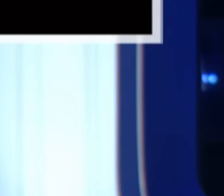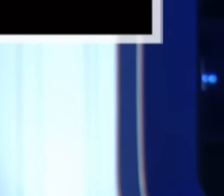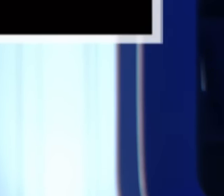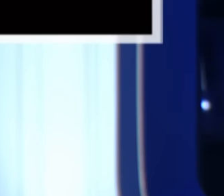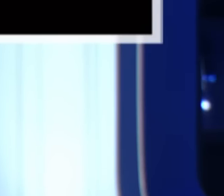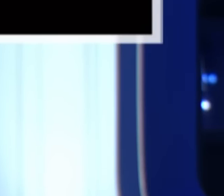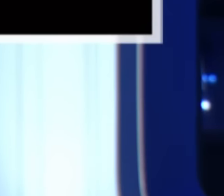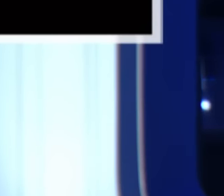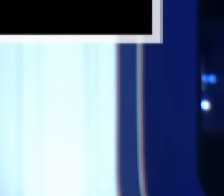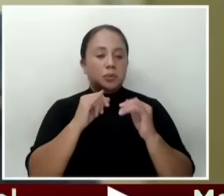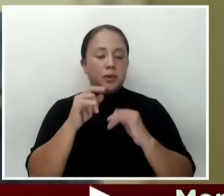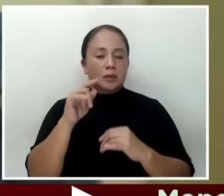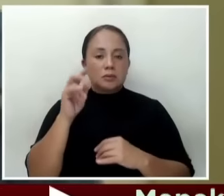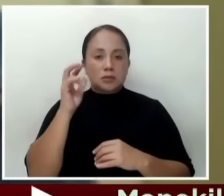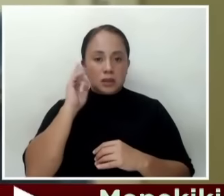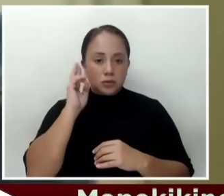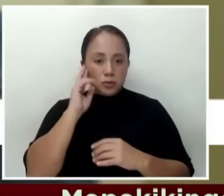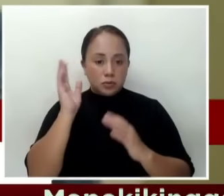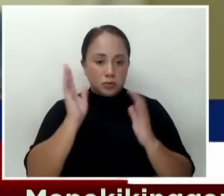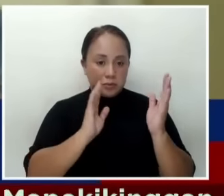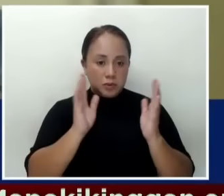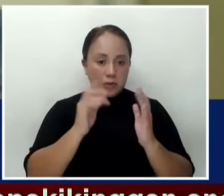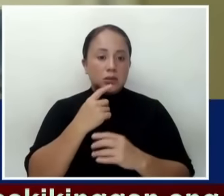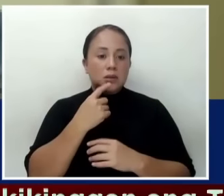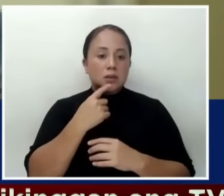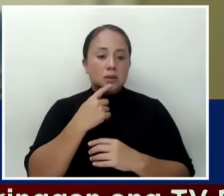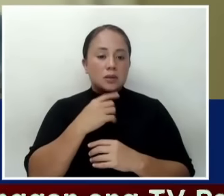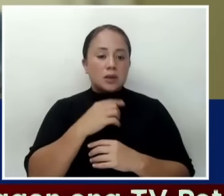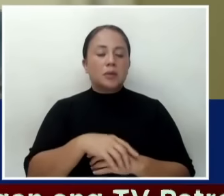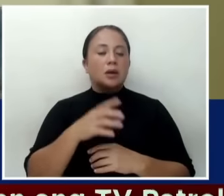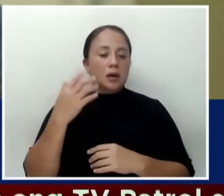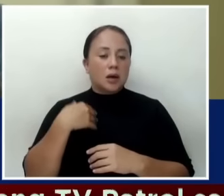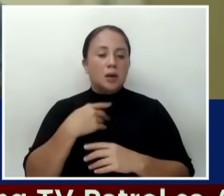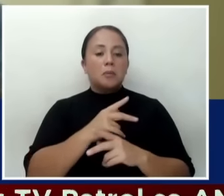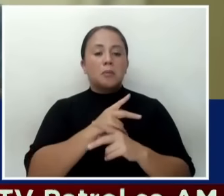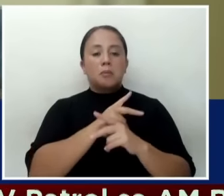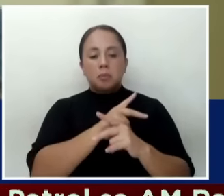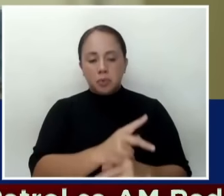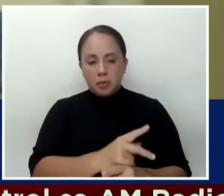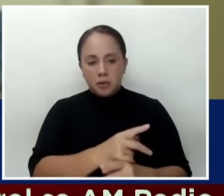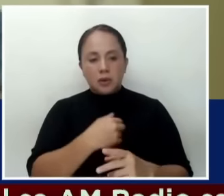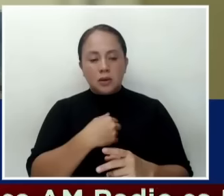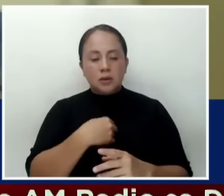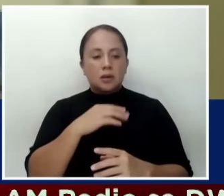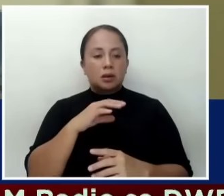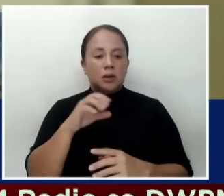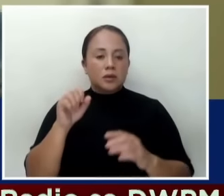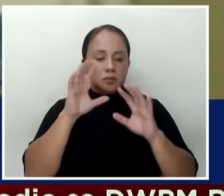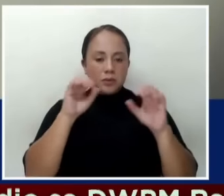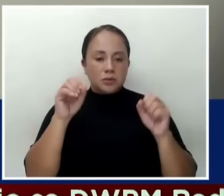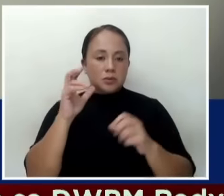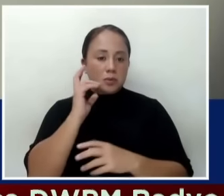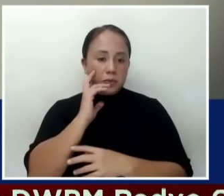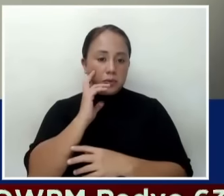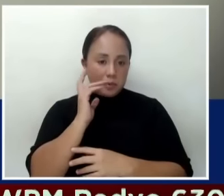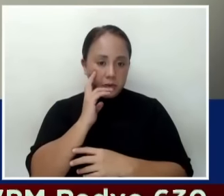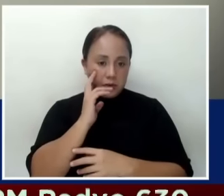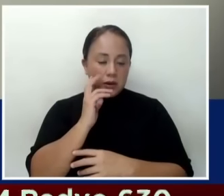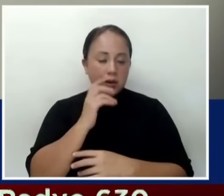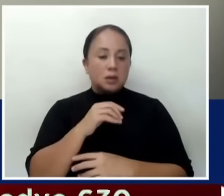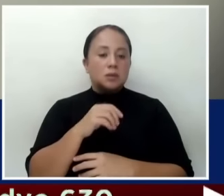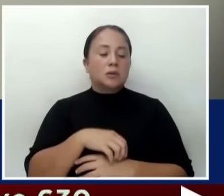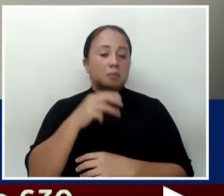ng teleradyo serbisyo, sinabi rin ni Asierto na protektado ni dating Pangulong Rodrigo Duterte si Young,